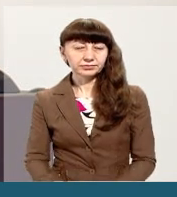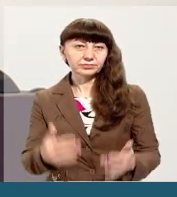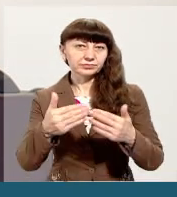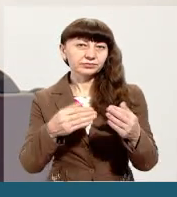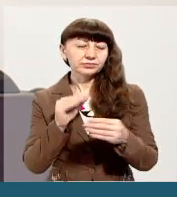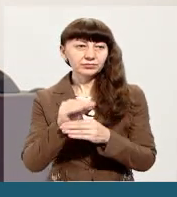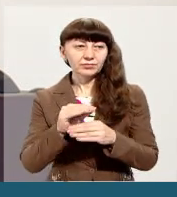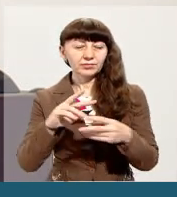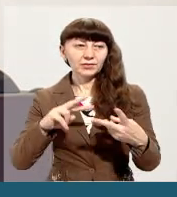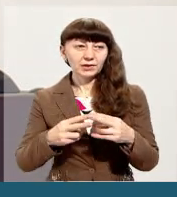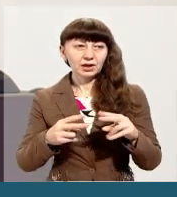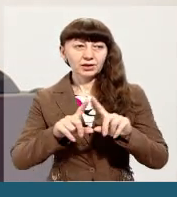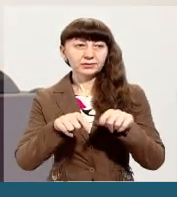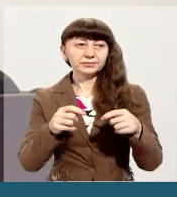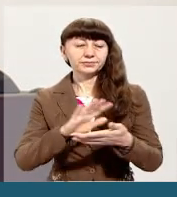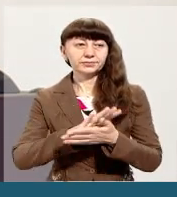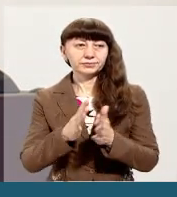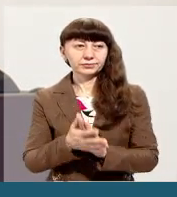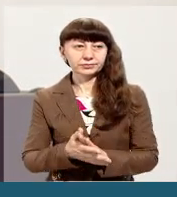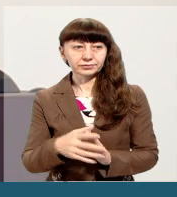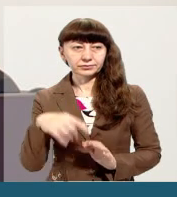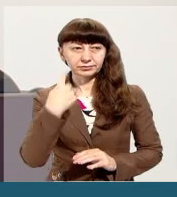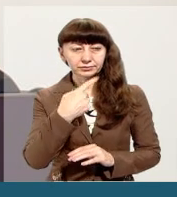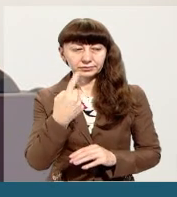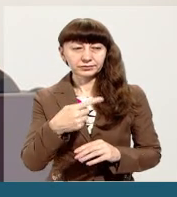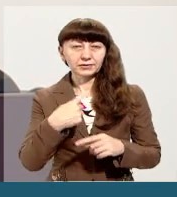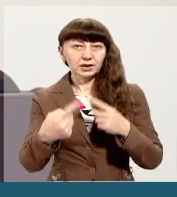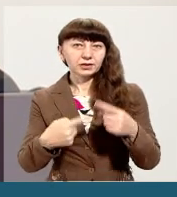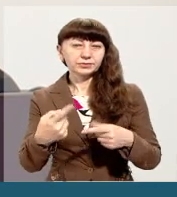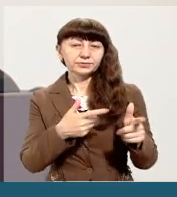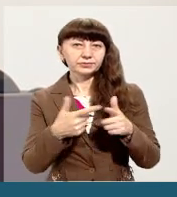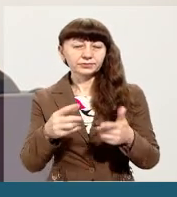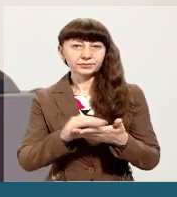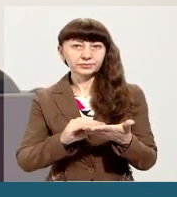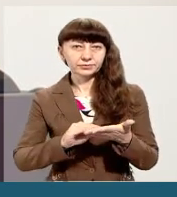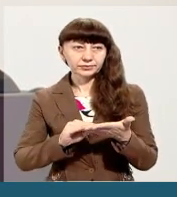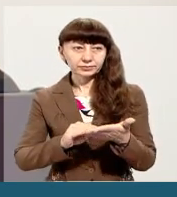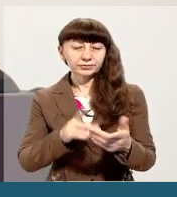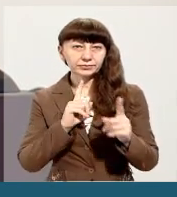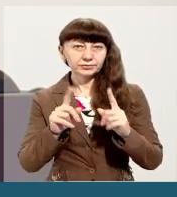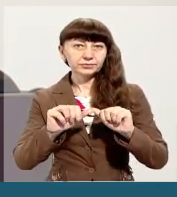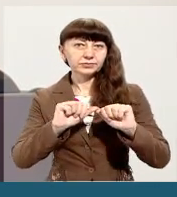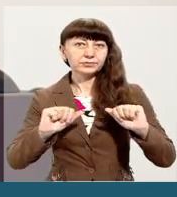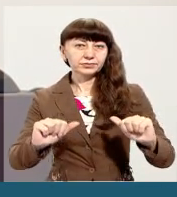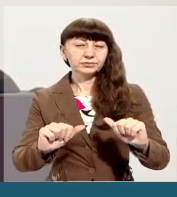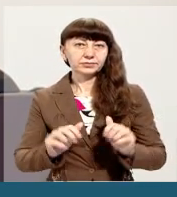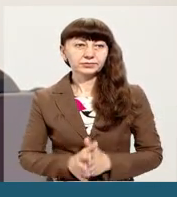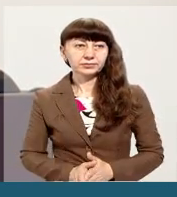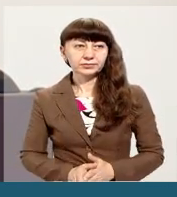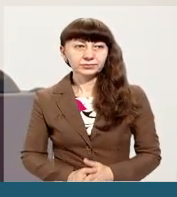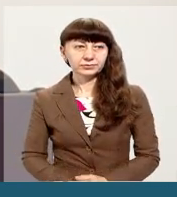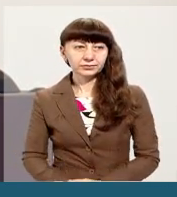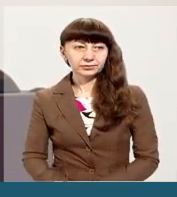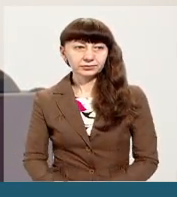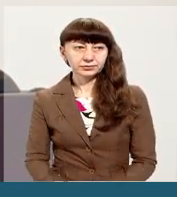внесения изменений отдел оказывал услугу единолично путем подготовки и рассмотрения заявки на заседание земельной комиссии, направление заявителю